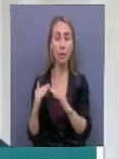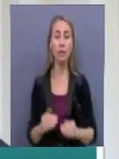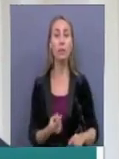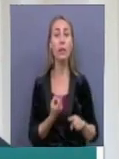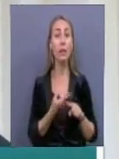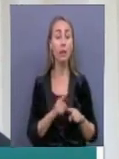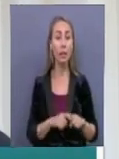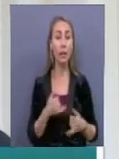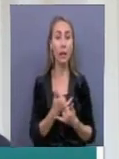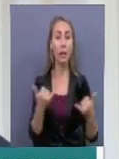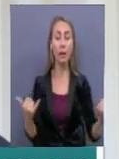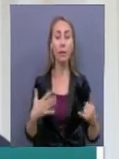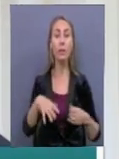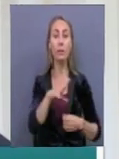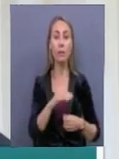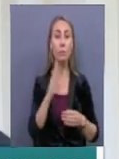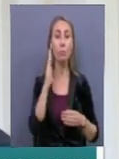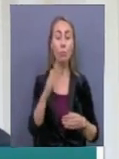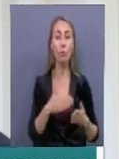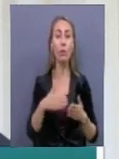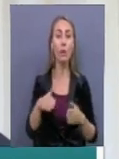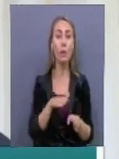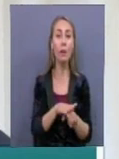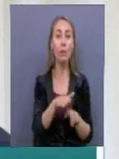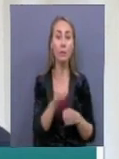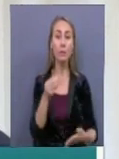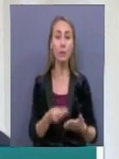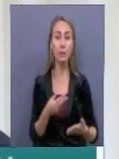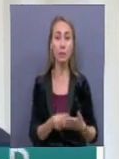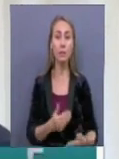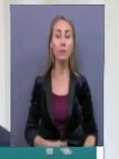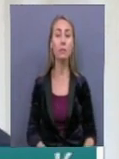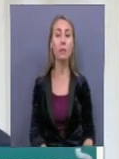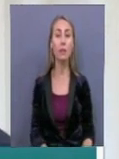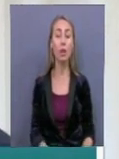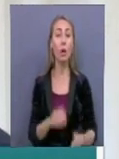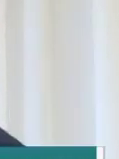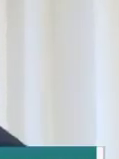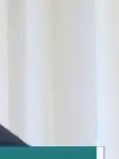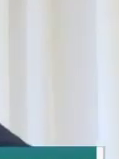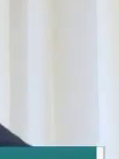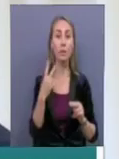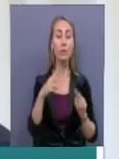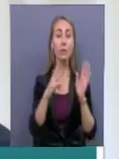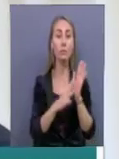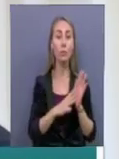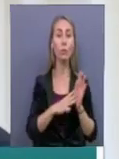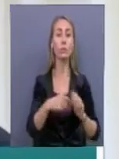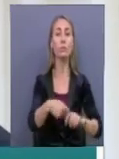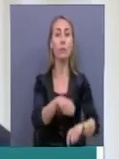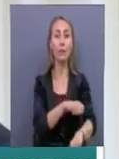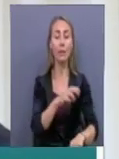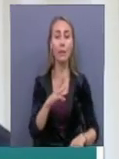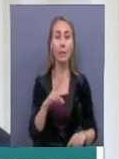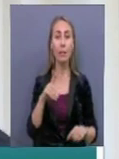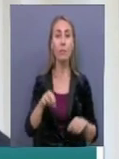үңгірі, Абырай соқпағы, табиғат аясында, Оқжетпес шыңы мен Көкше тауы деп аталған туристік 5 бағыт бойынша жол сілтегіштер,